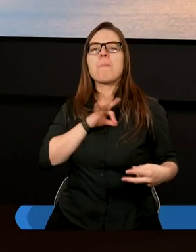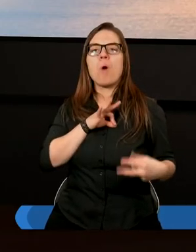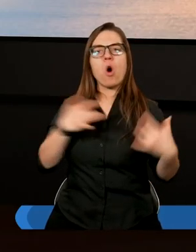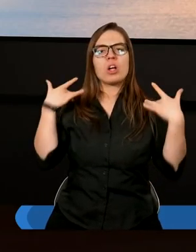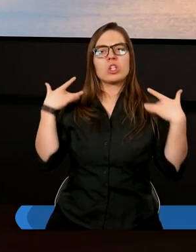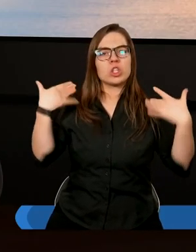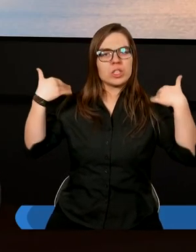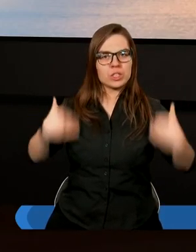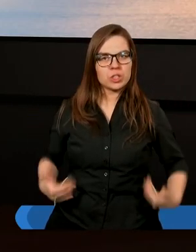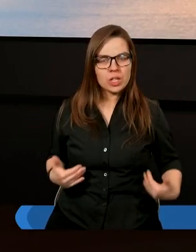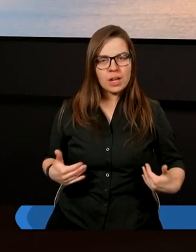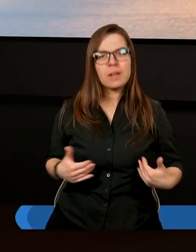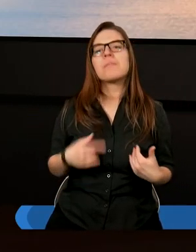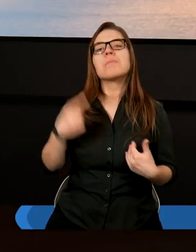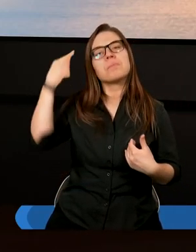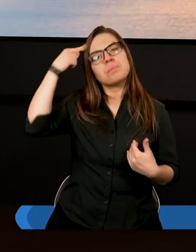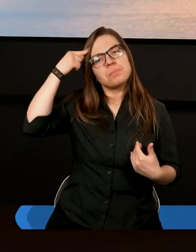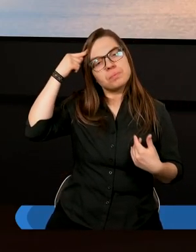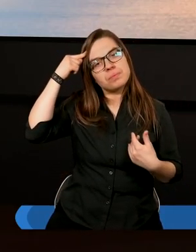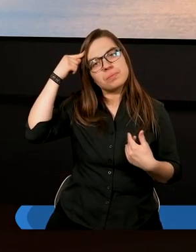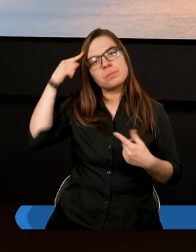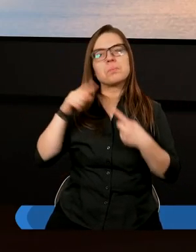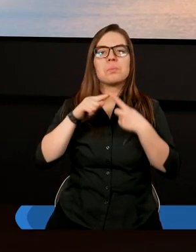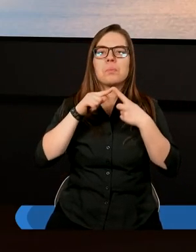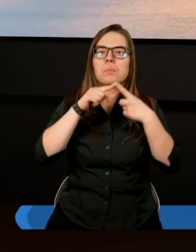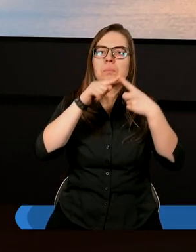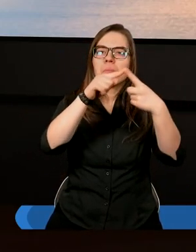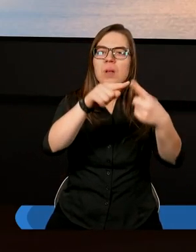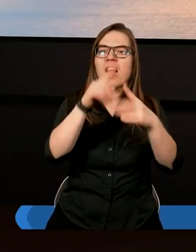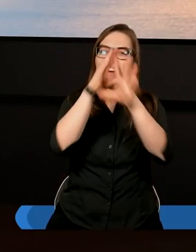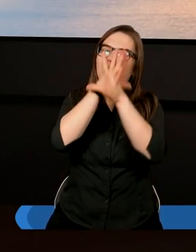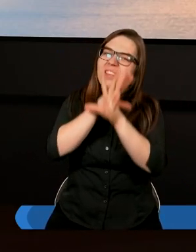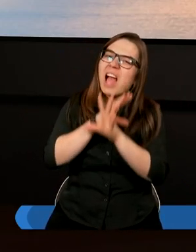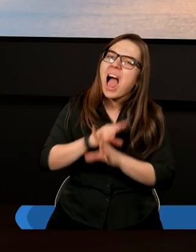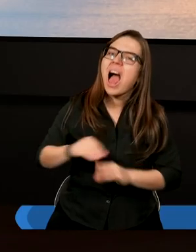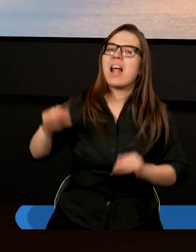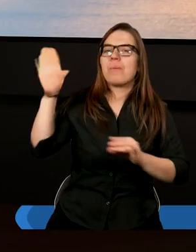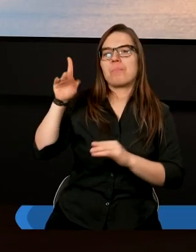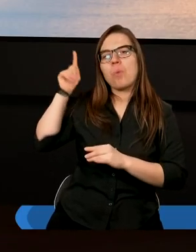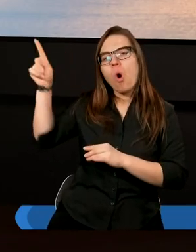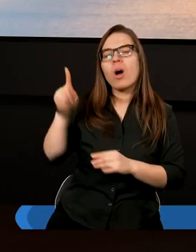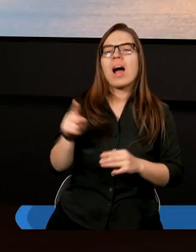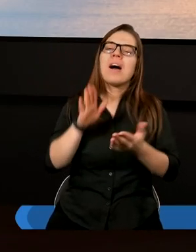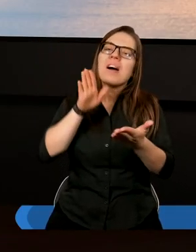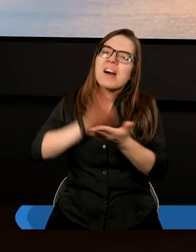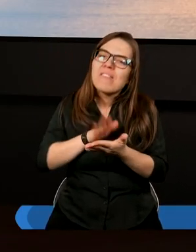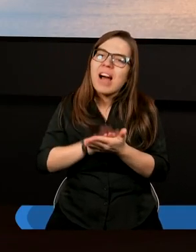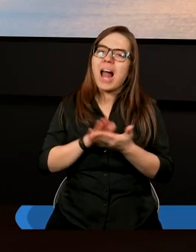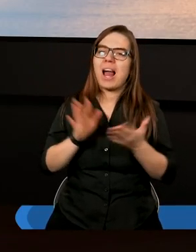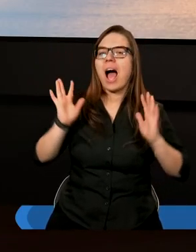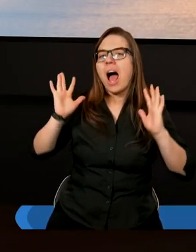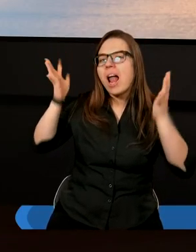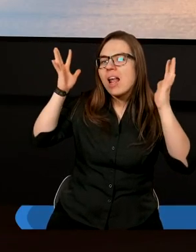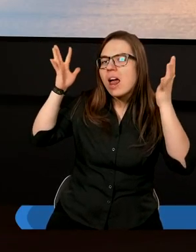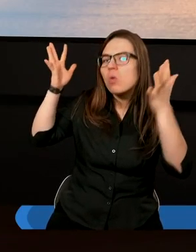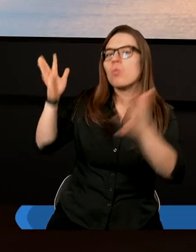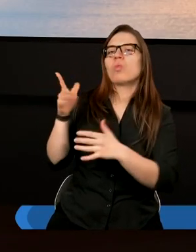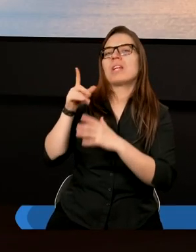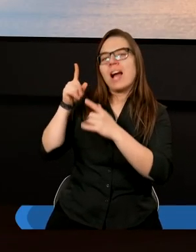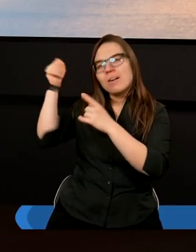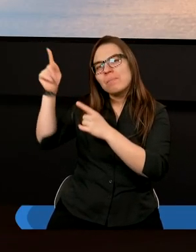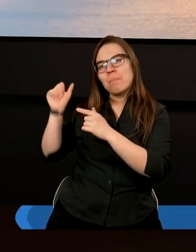przede wszystkim mieli zawsze na uwadze uwielbienie Boga, chwalenie Boga, podkreślanie Boga.